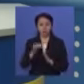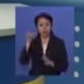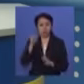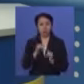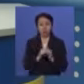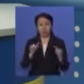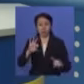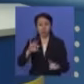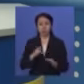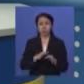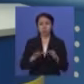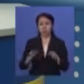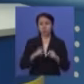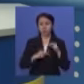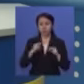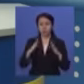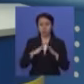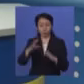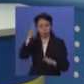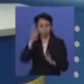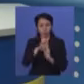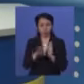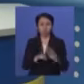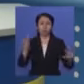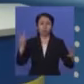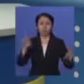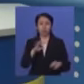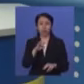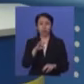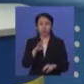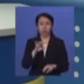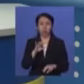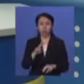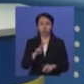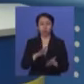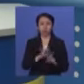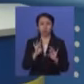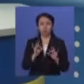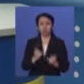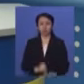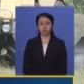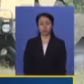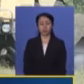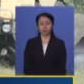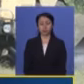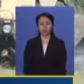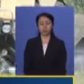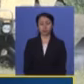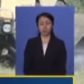того, развитие социальной сферы, строительство домов по государственной программе «Еңбек». Наш корреспондент в продолжении темы.